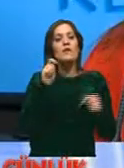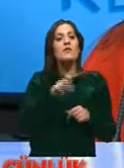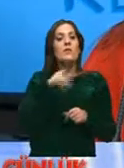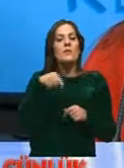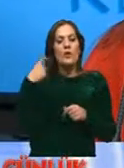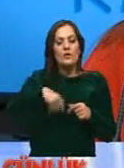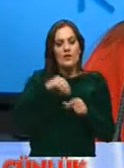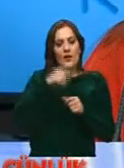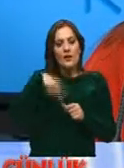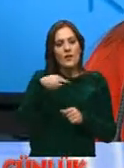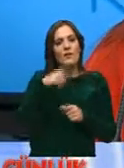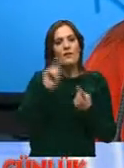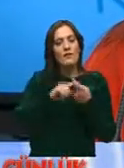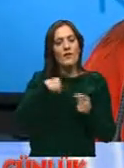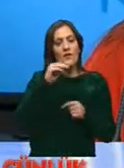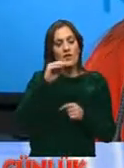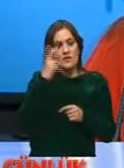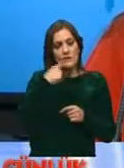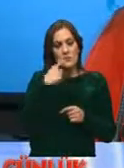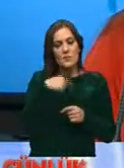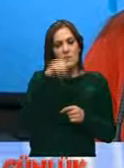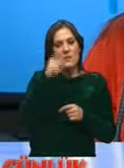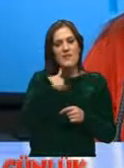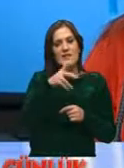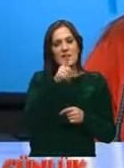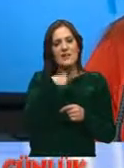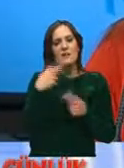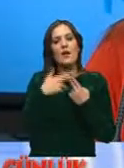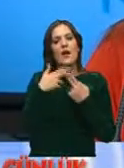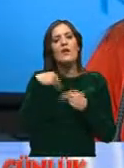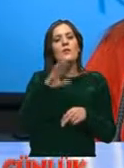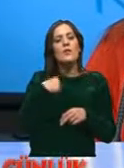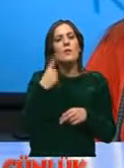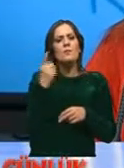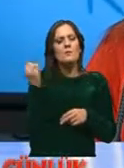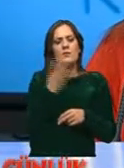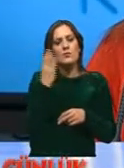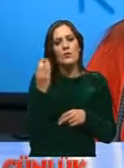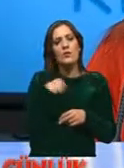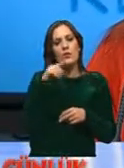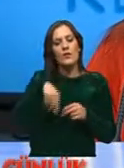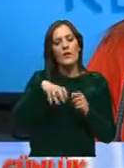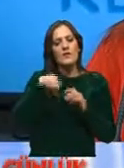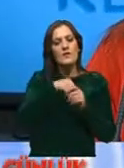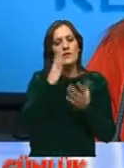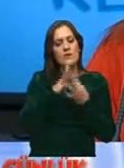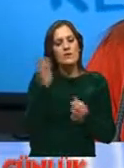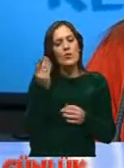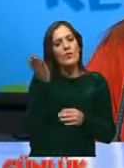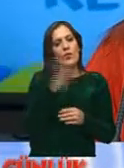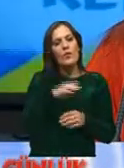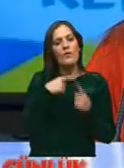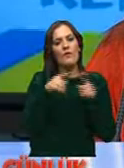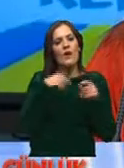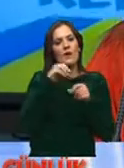bu özelliklerini. Ve Kesinlikle. De şarkı söylemek hani bir tek sesimizi eğitmiyor. Yani birçok açıdan insanı çok değişik bir düzeye